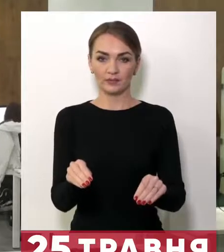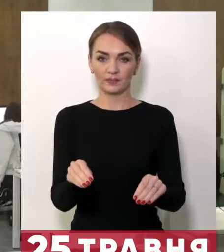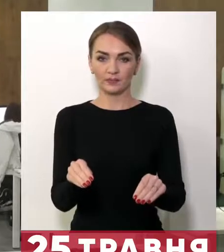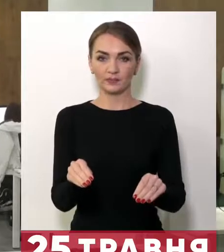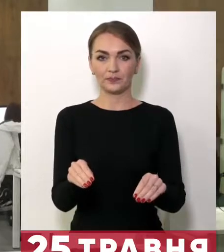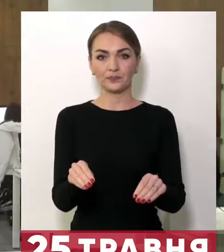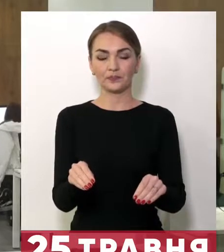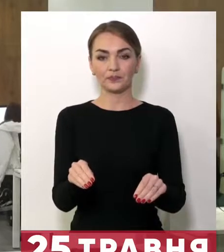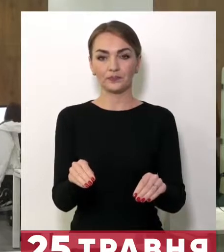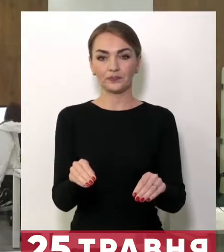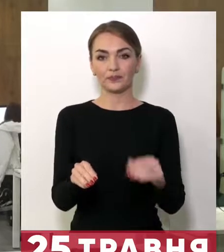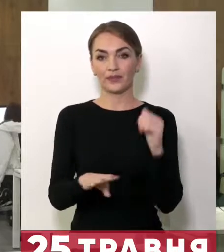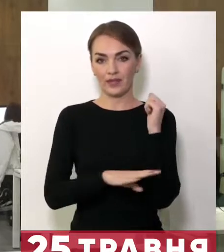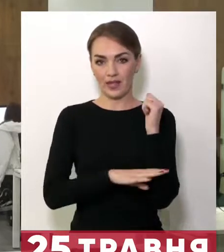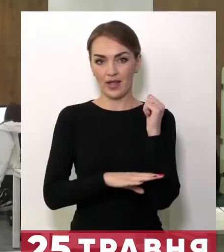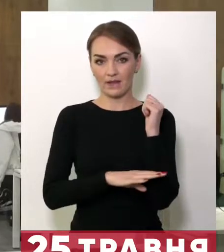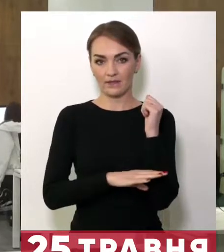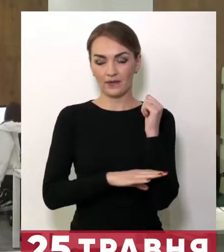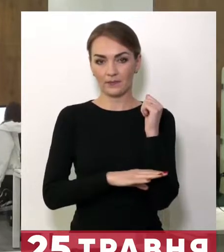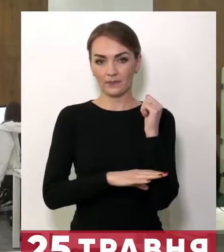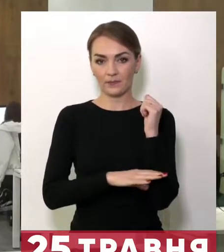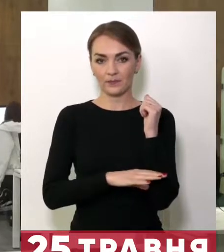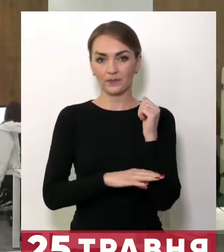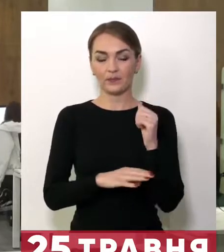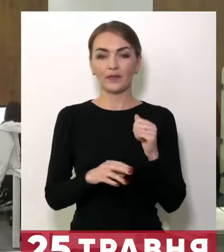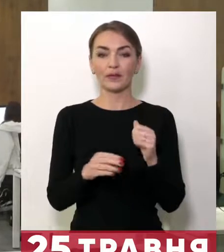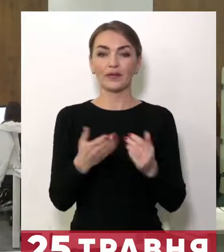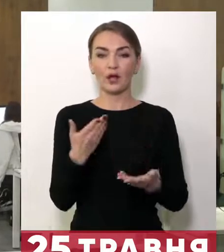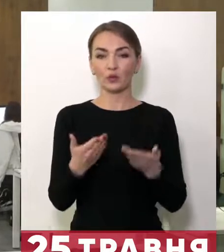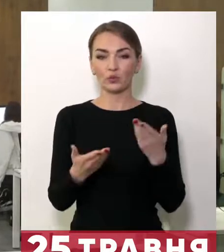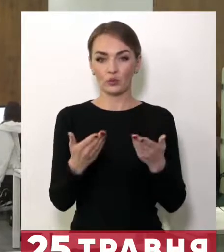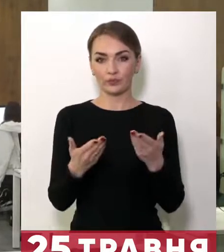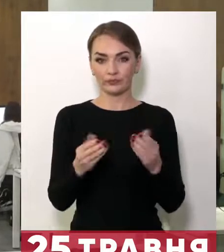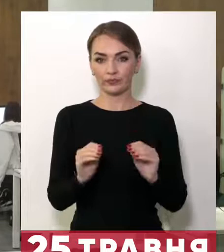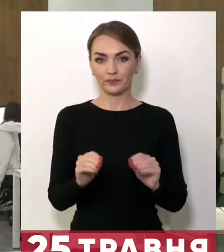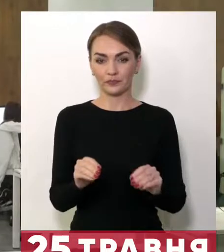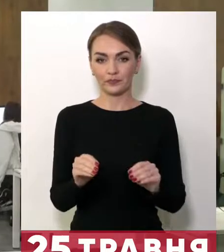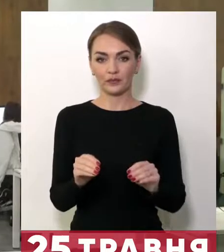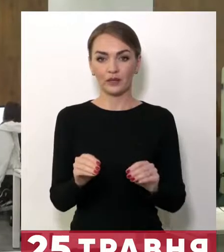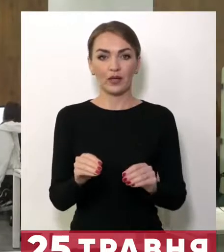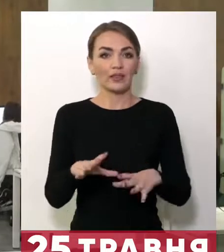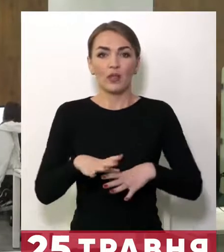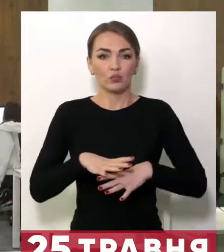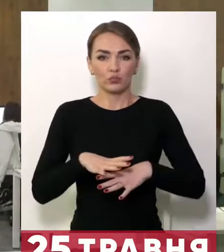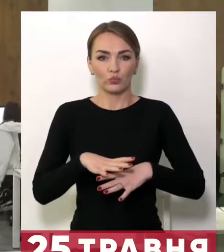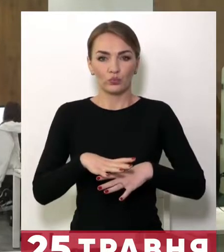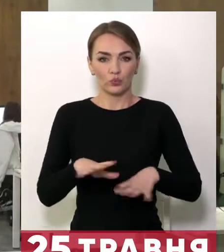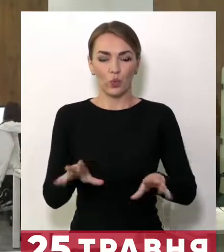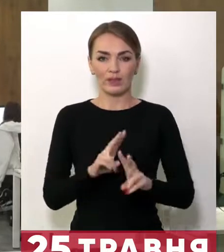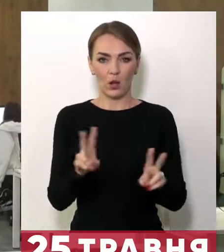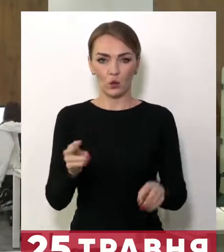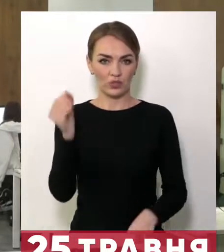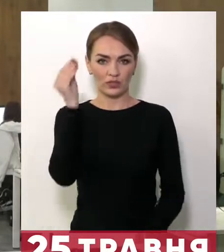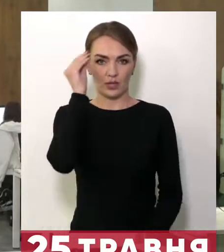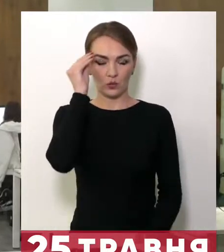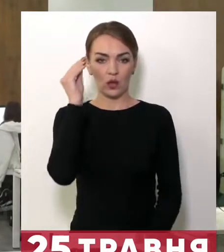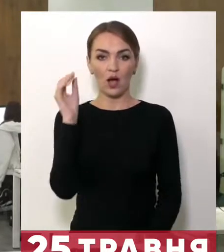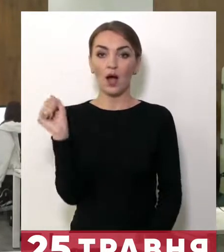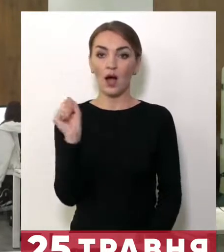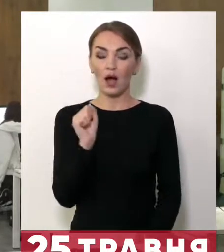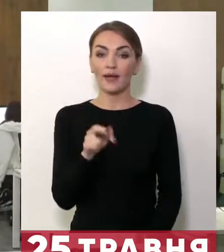крупномірні дерев'я, якщо б їх висаджували, то б не було б ніякого сенсу.